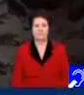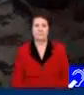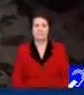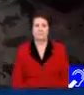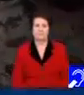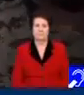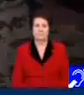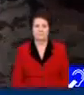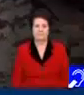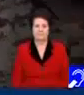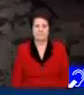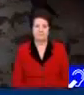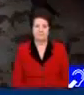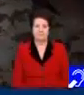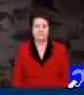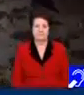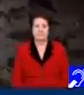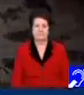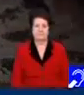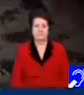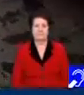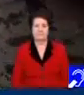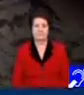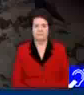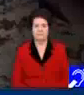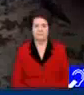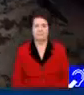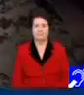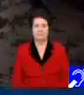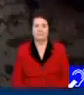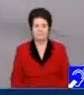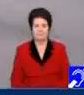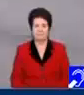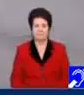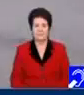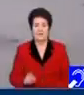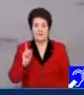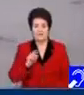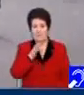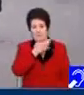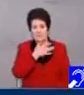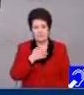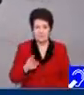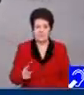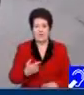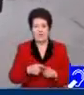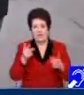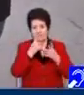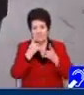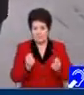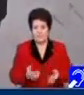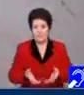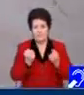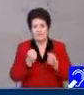حسب اقوال المهاجرين وحسب اقوال غرفه عمليه حرس السواحل. În același timp, marina libiană a anunțat că a